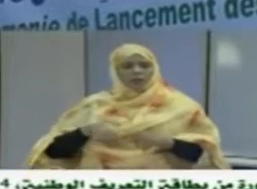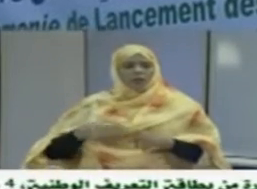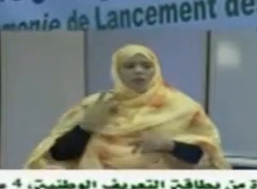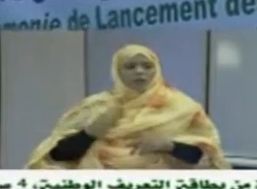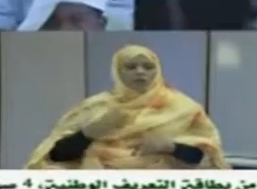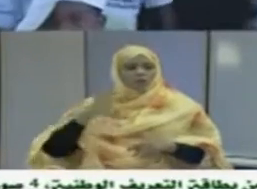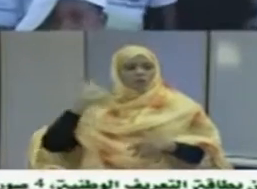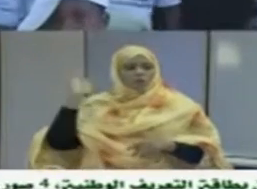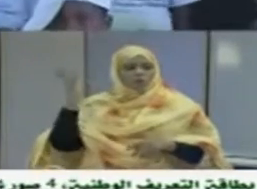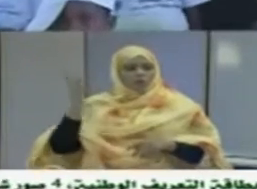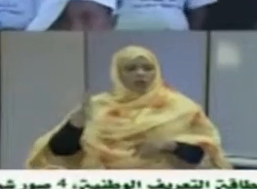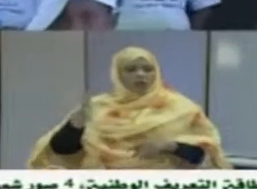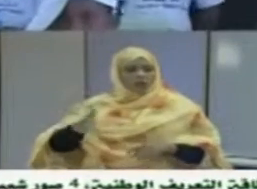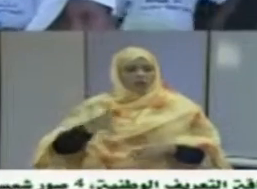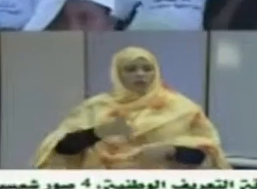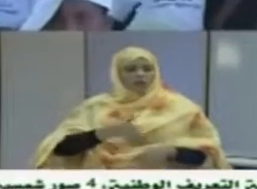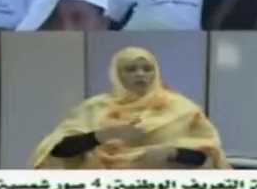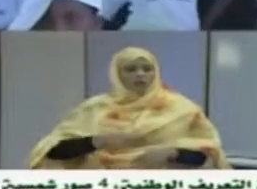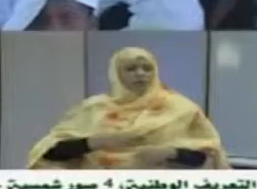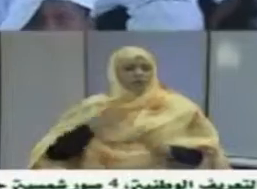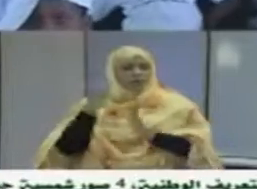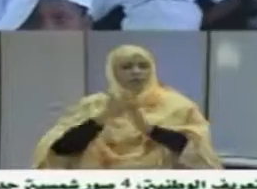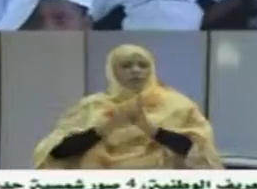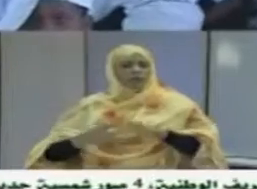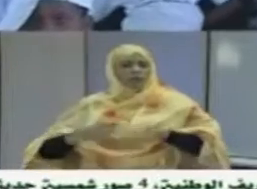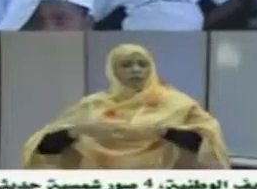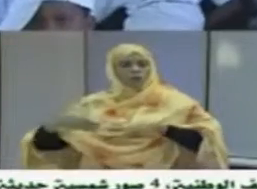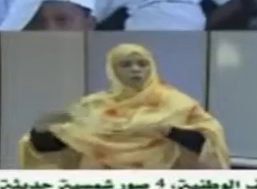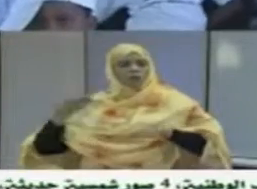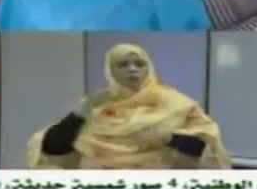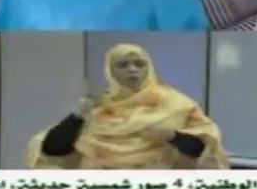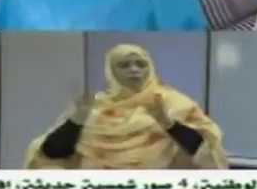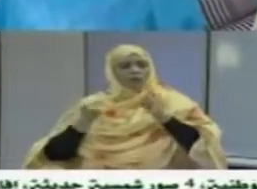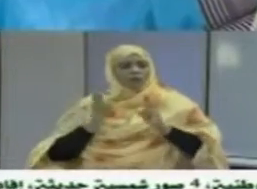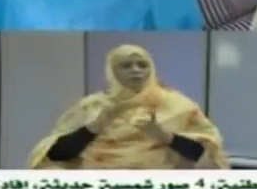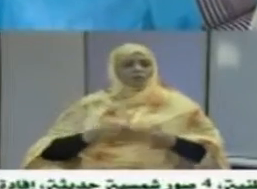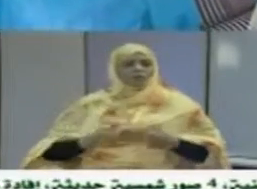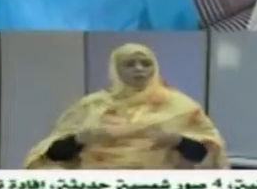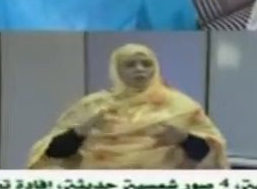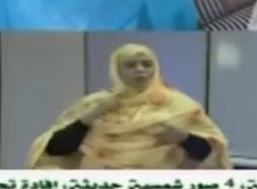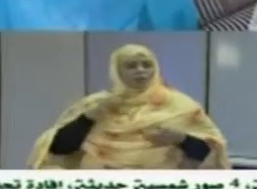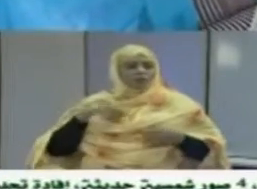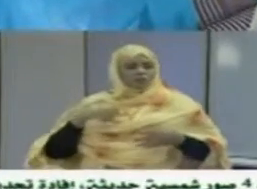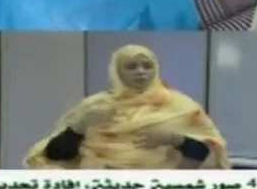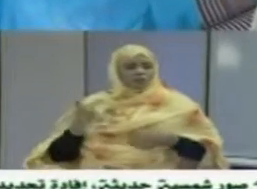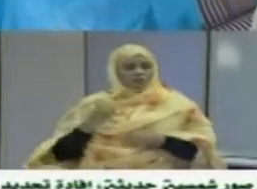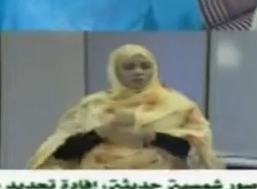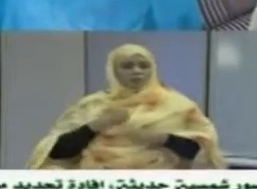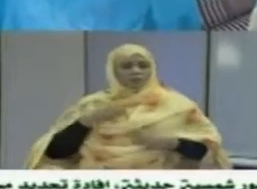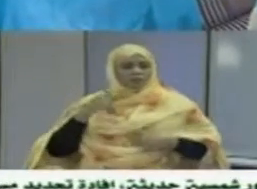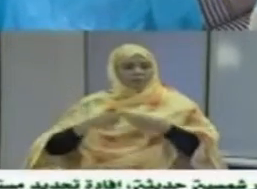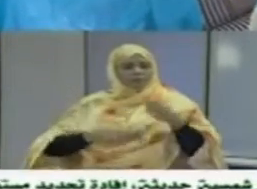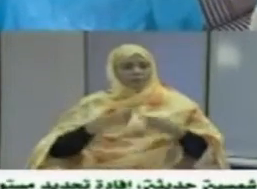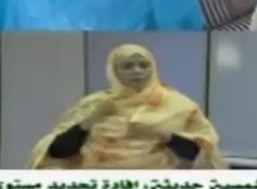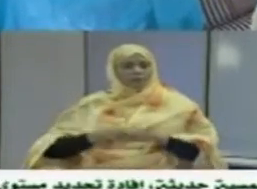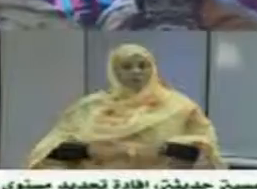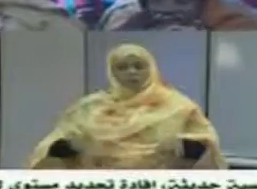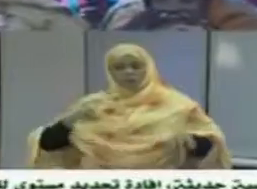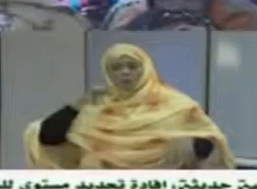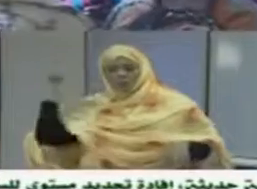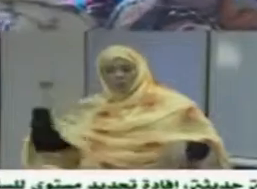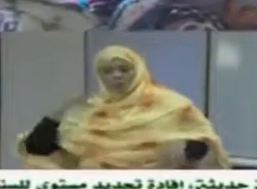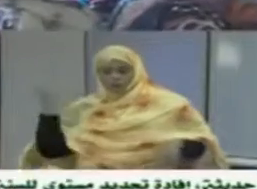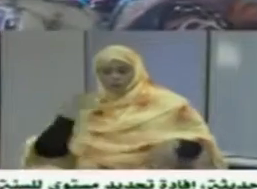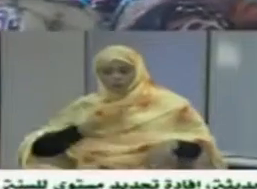الذي تحتضنه العاصمة الاقتصادية نواديبو، يأتي تنظيم حفل انطلاق الأنشطة المخلدة لهذه التظاهرة الدولية، حيث